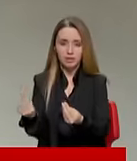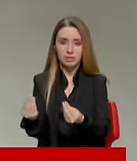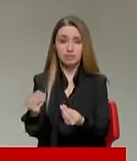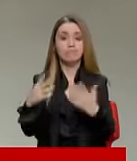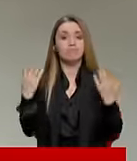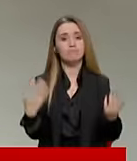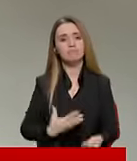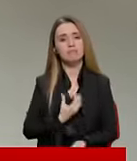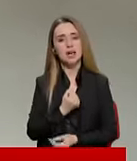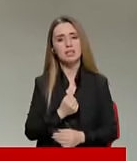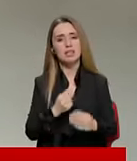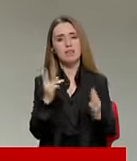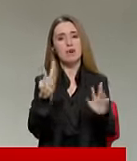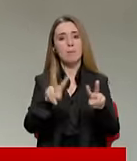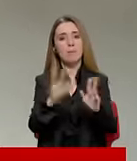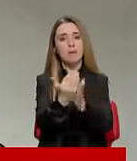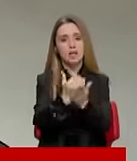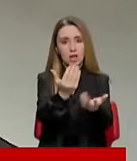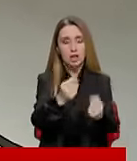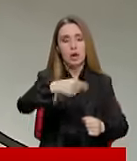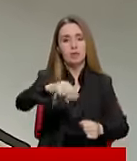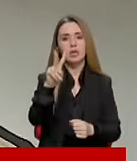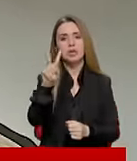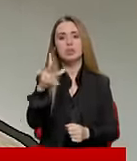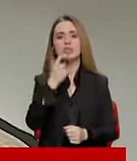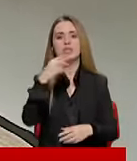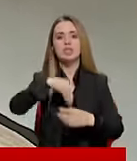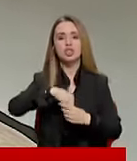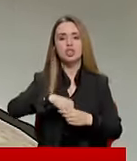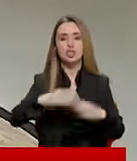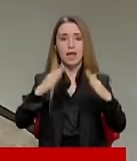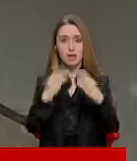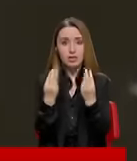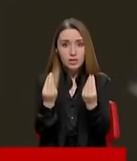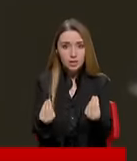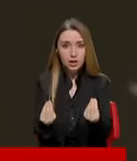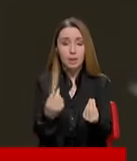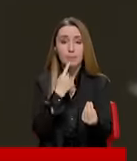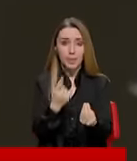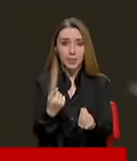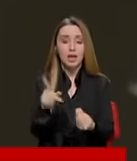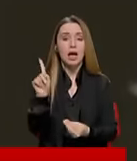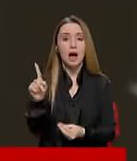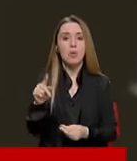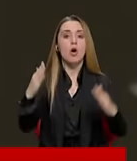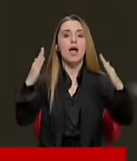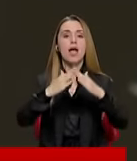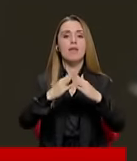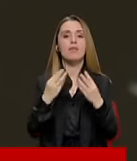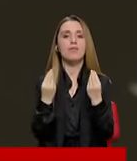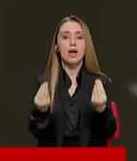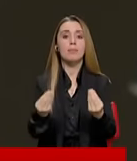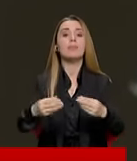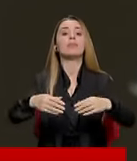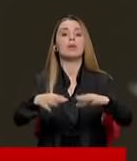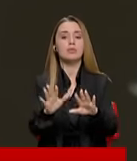ama maalesef mirasçıları aldı bunları 2 3 yıl içerisinde konutlarını teslim edilecek denmiş ama o konutları teslim etmek